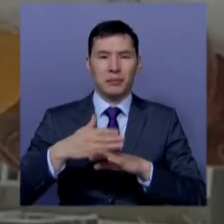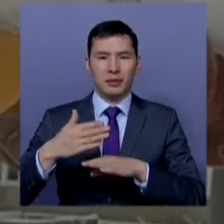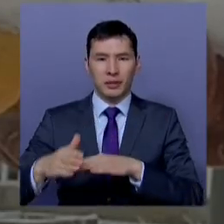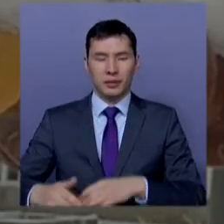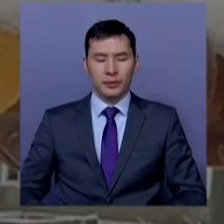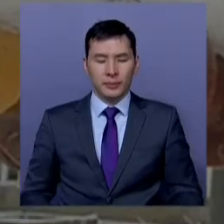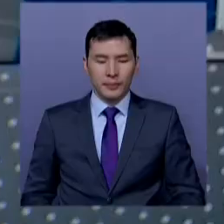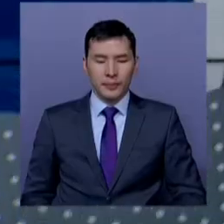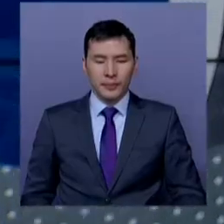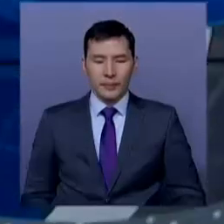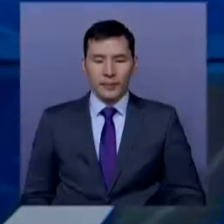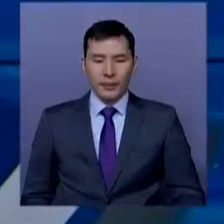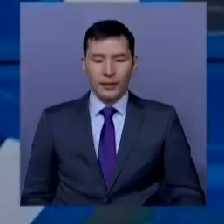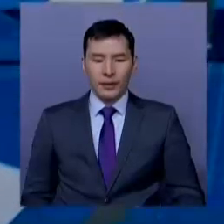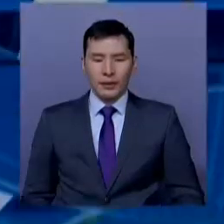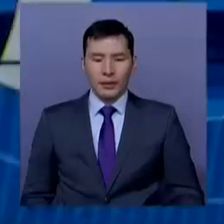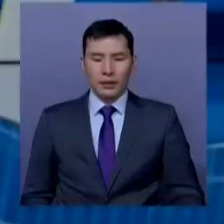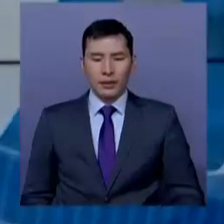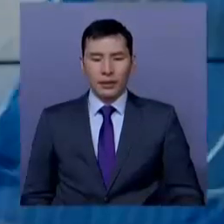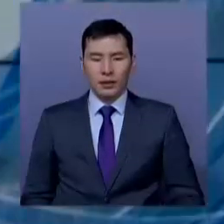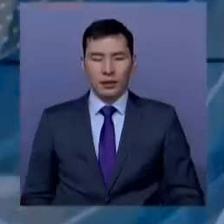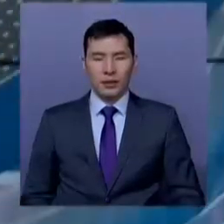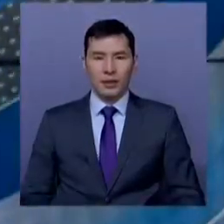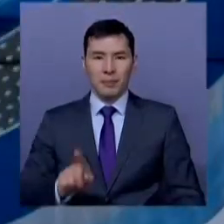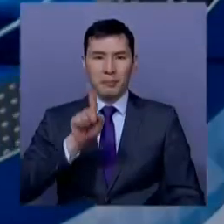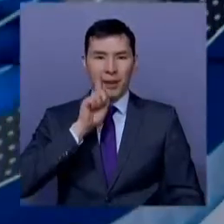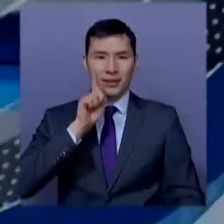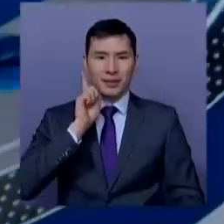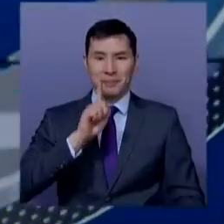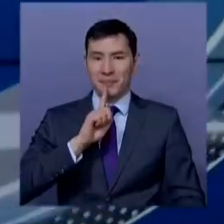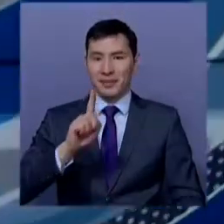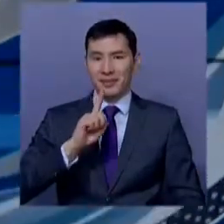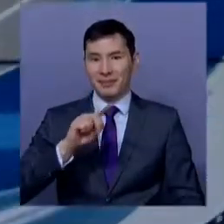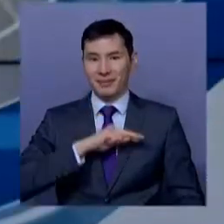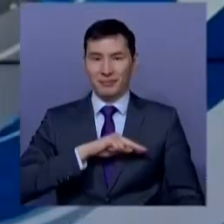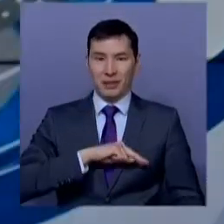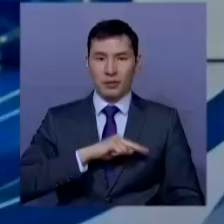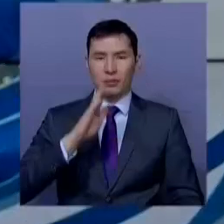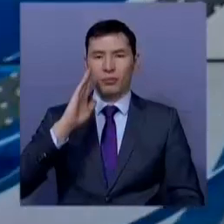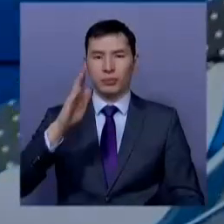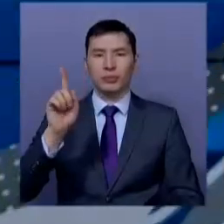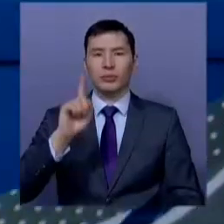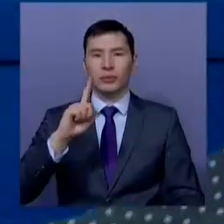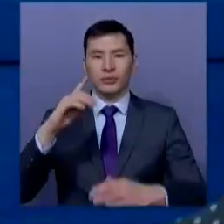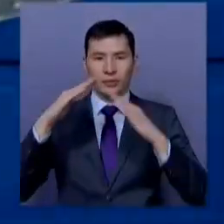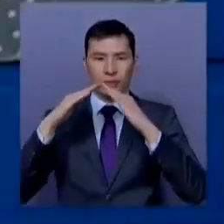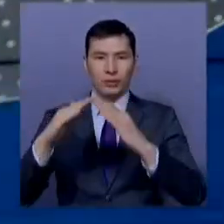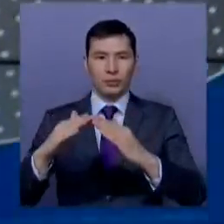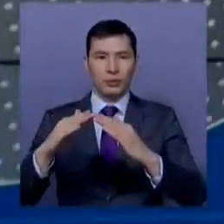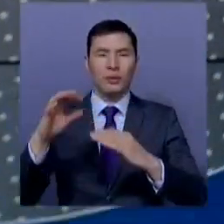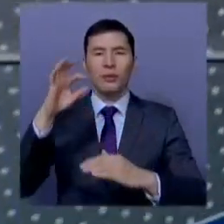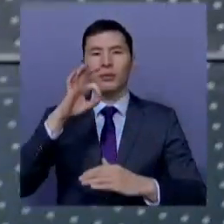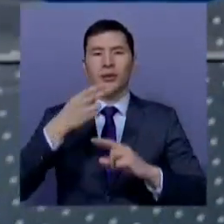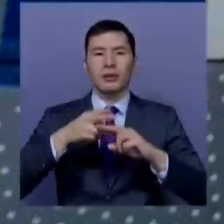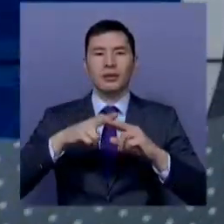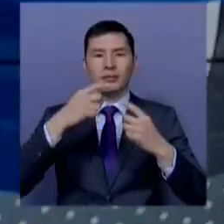Алматы телеарнасы. Жас журналистер үйлі болады. Бұл туралы бүгін шаһар басшысы Бақытжан Сағынтаев халықпен